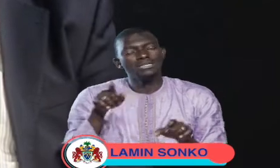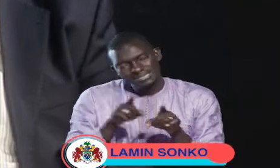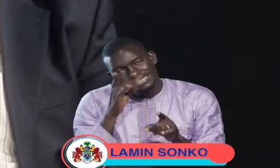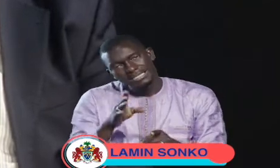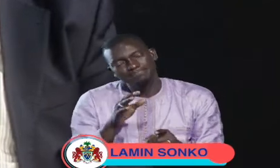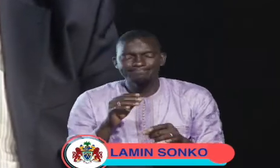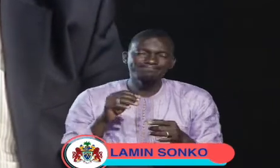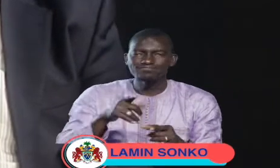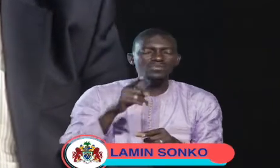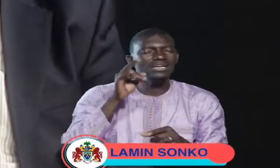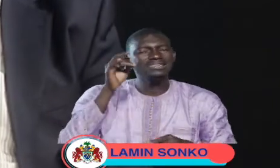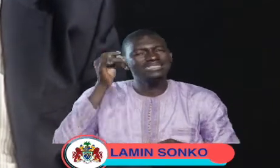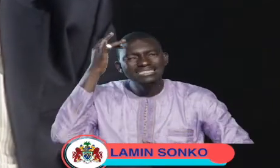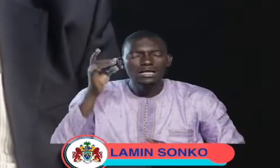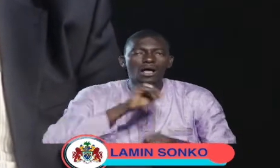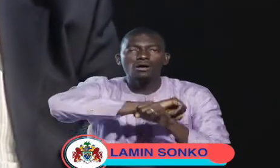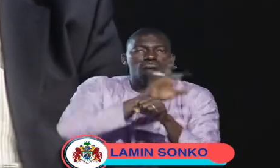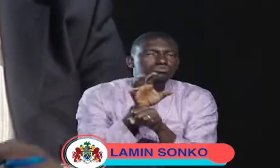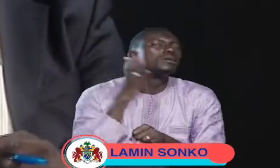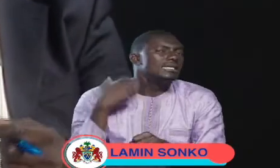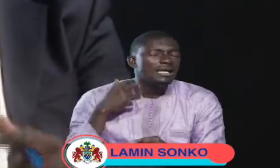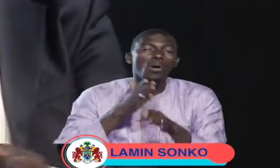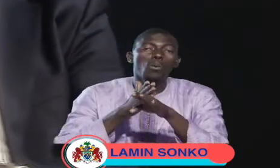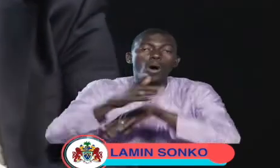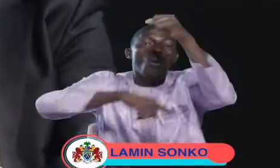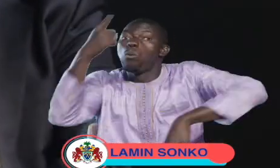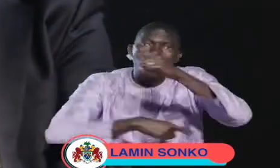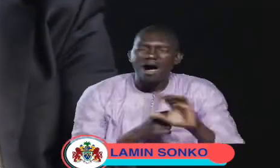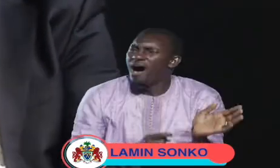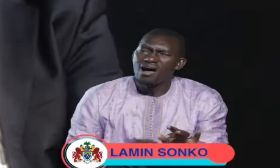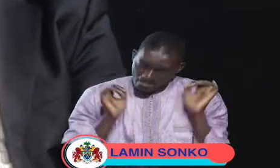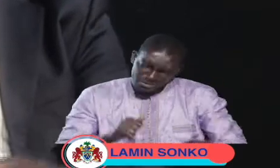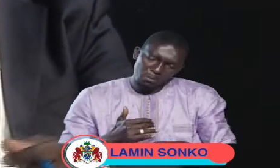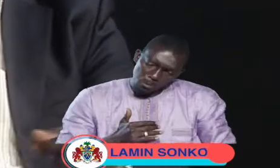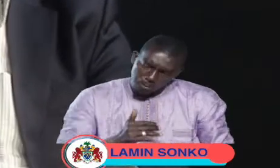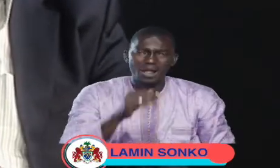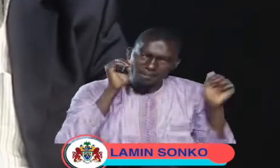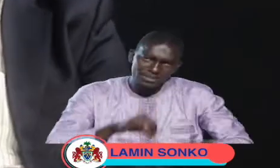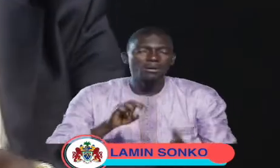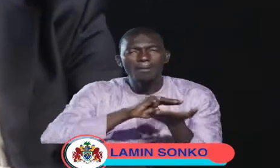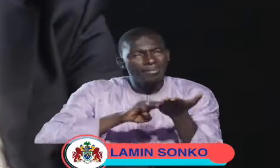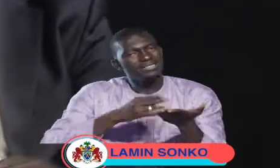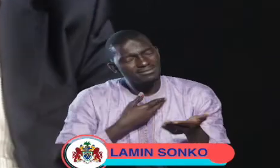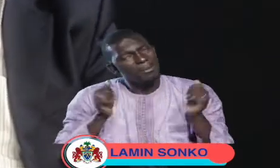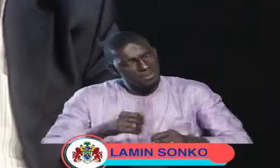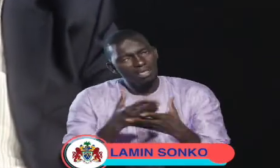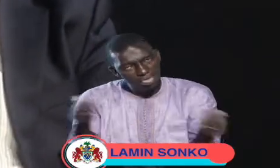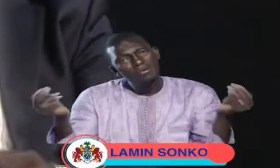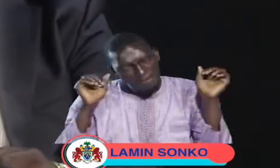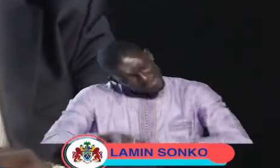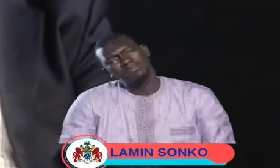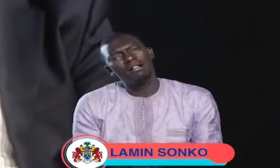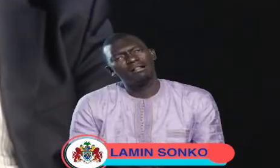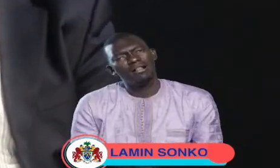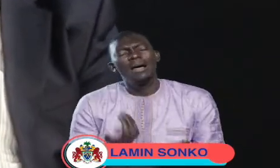be kala fa faw ni ko do ñu watti dang ñen watti nangam misal fa lokum fa wala lokun sa wala lokun nani mol